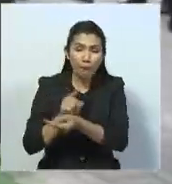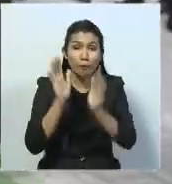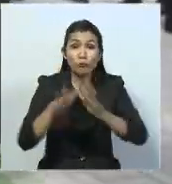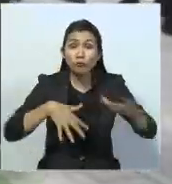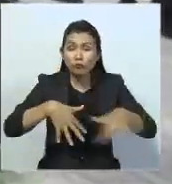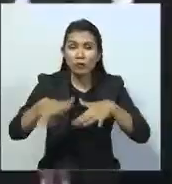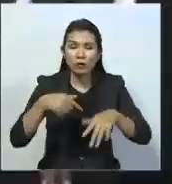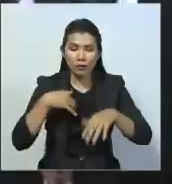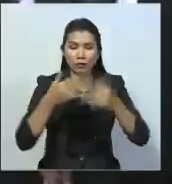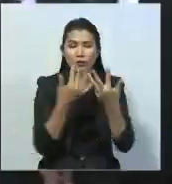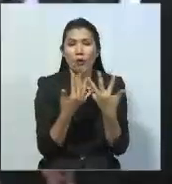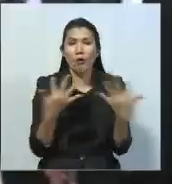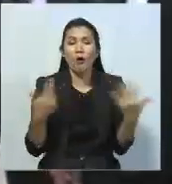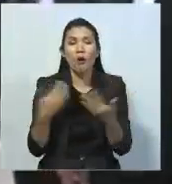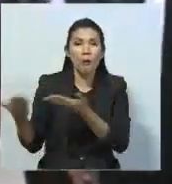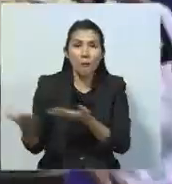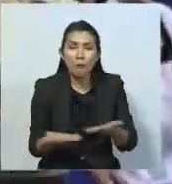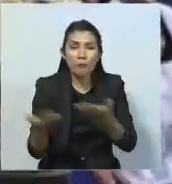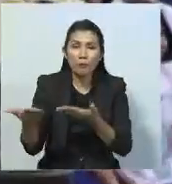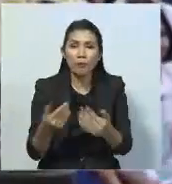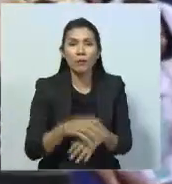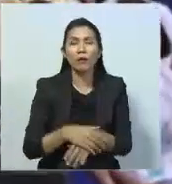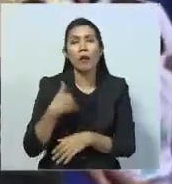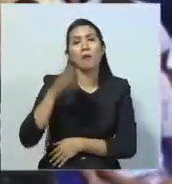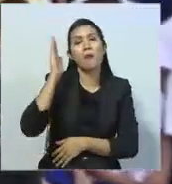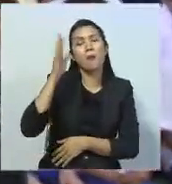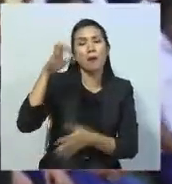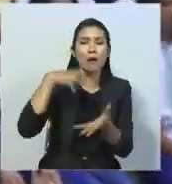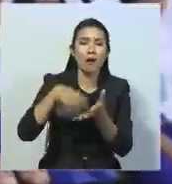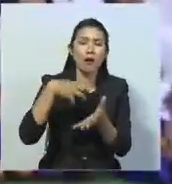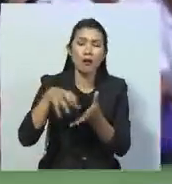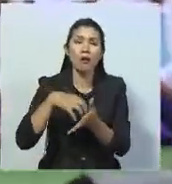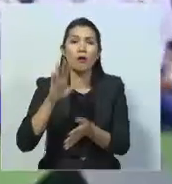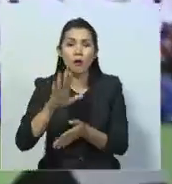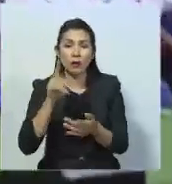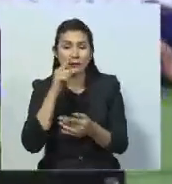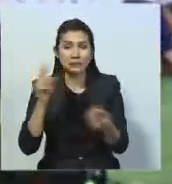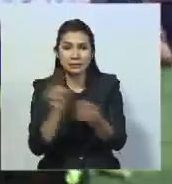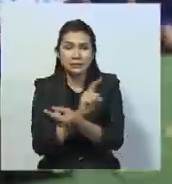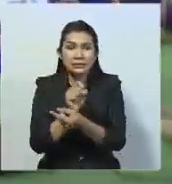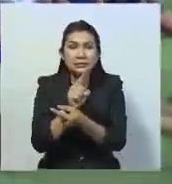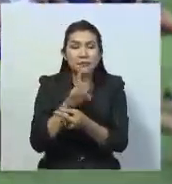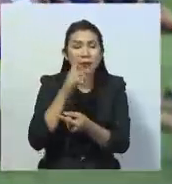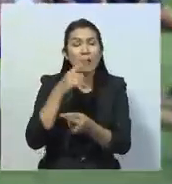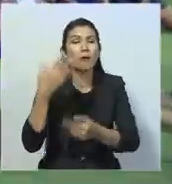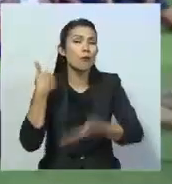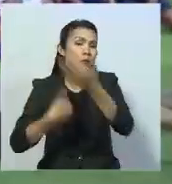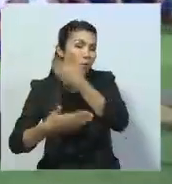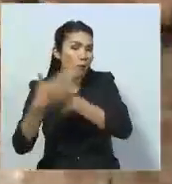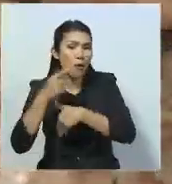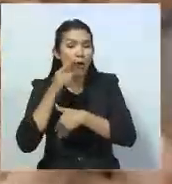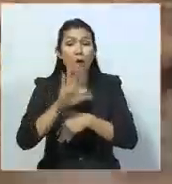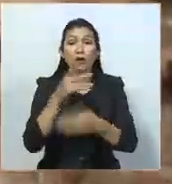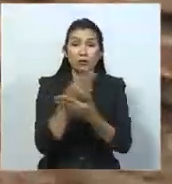ที่มาให้การต้อนรับและมีการรับฟังบรรยายสรุปความสำคัญของพื้นที่ศิลปะวัฒนธรรมภูมิบ้านภูมิเมือง